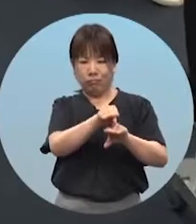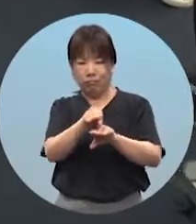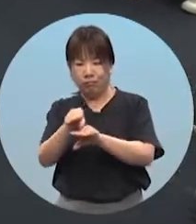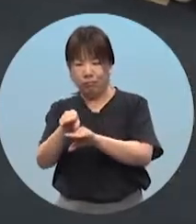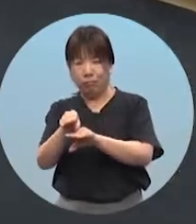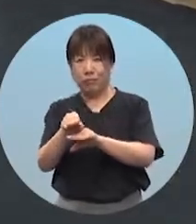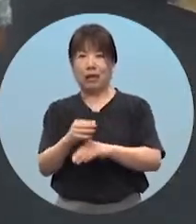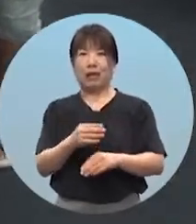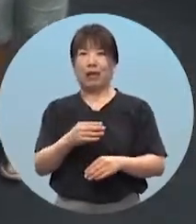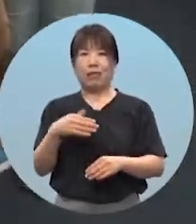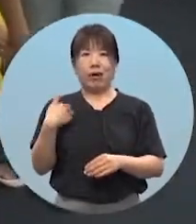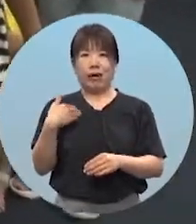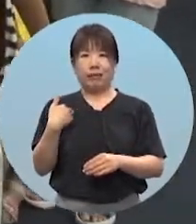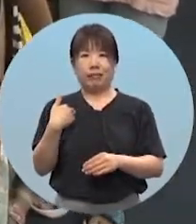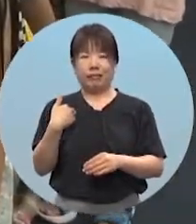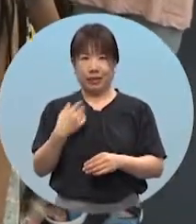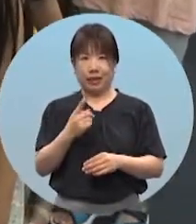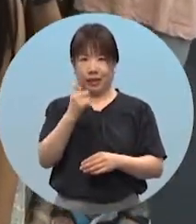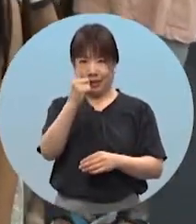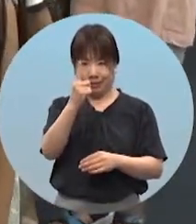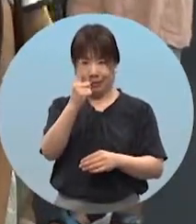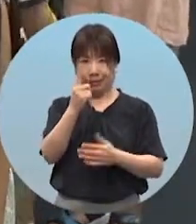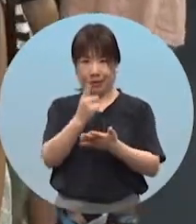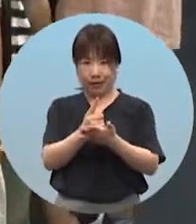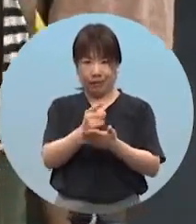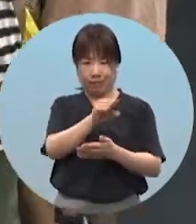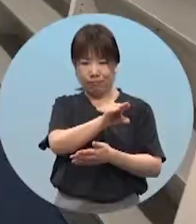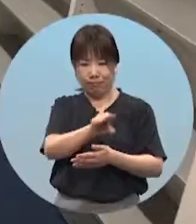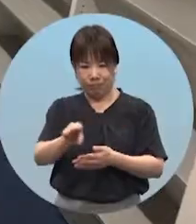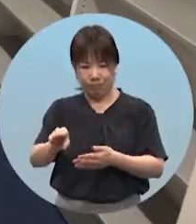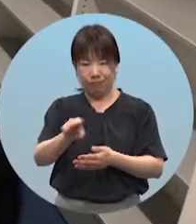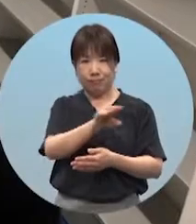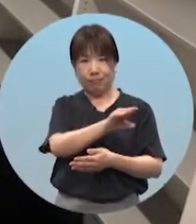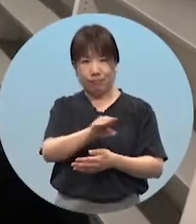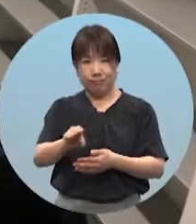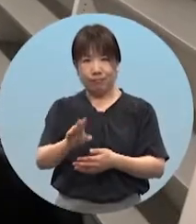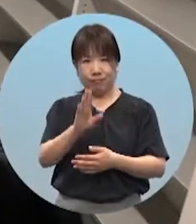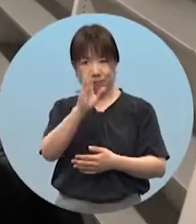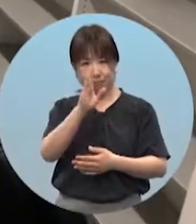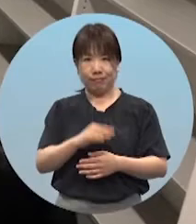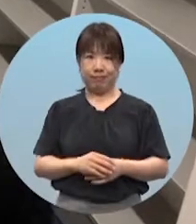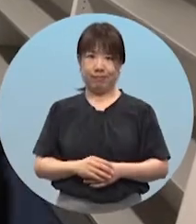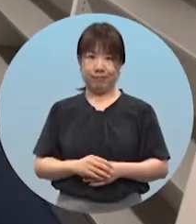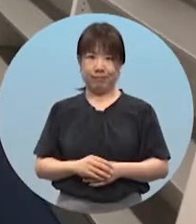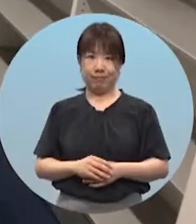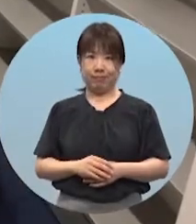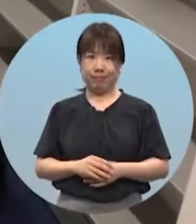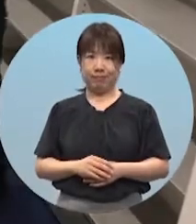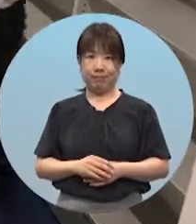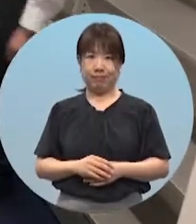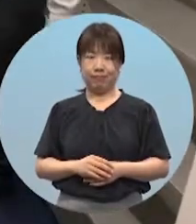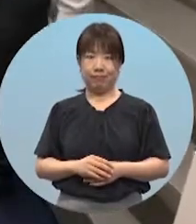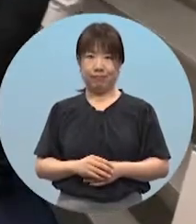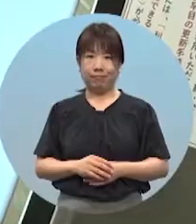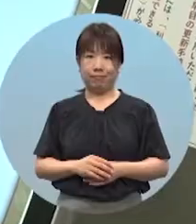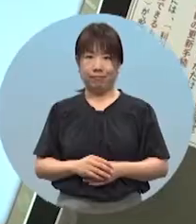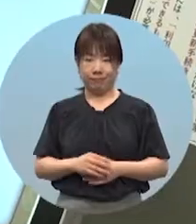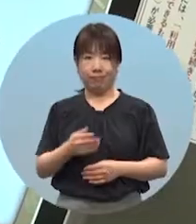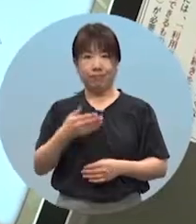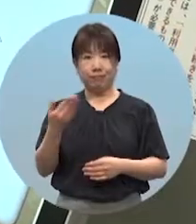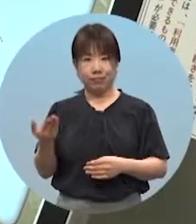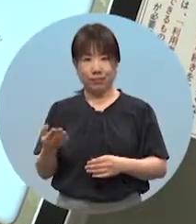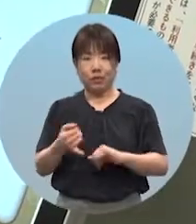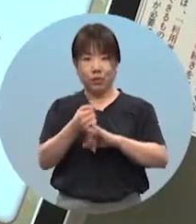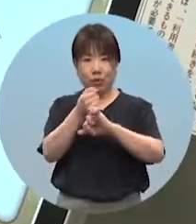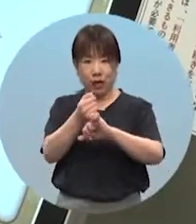1冊ずつ入れてくださいっていうふうに言ってます。 その他にも 予約した本の受